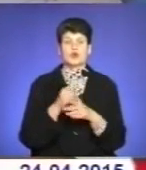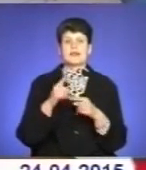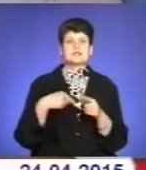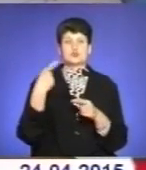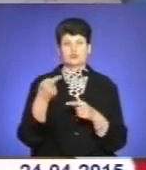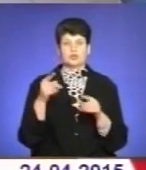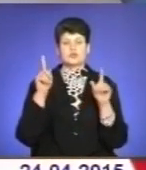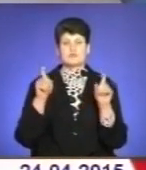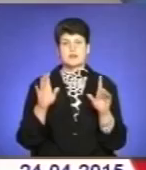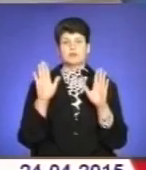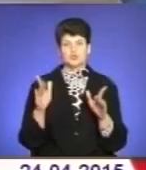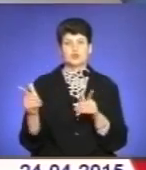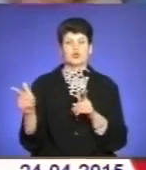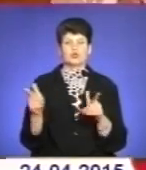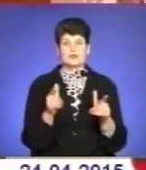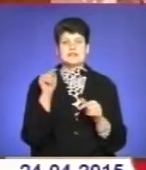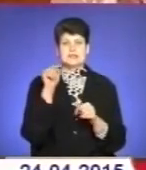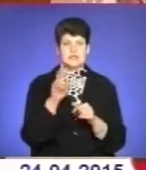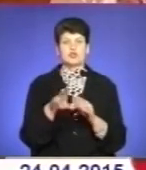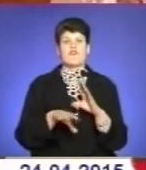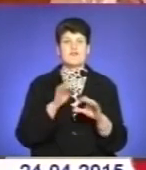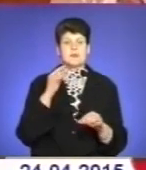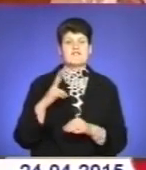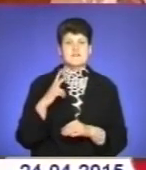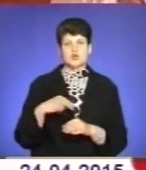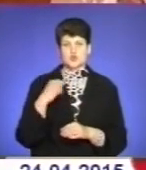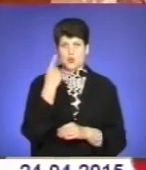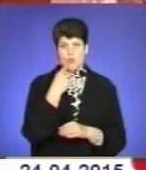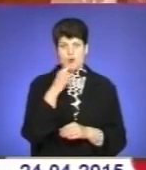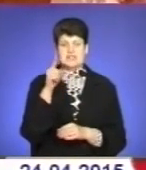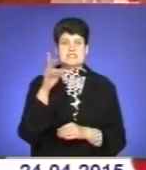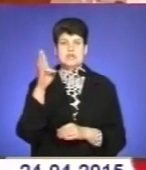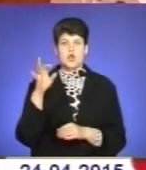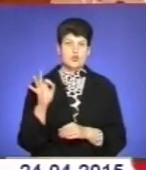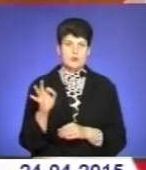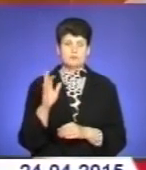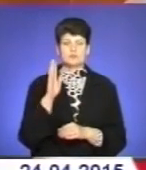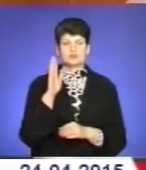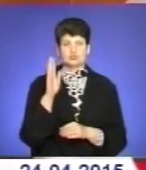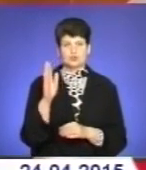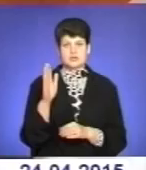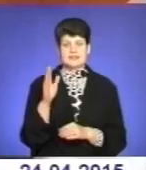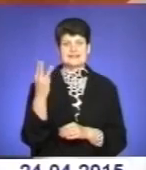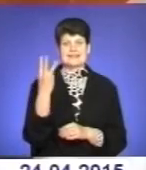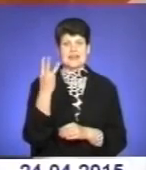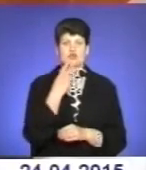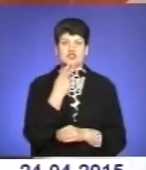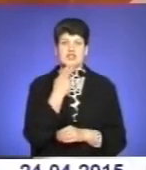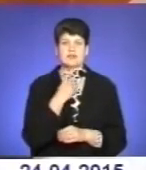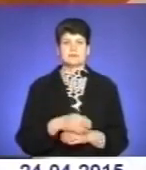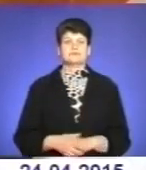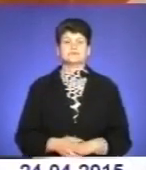тестування готуватимуться ті, хто обрав французьку мову. ЗНО із цього предмету відбудеться 3 червня.